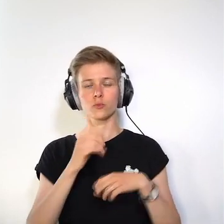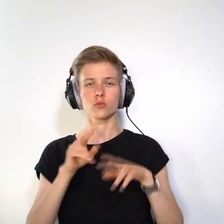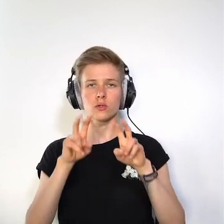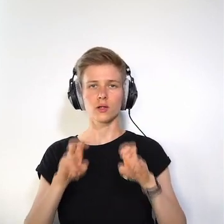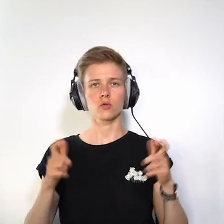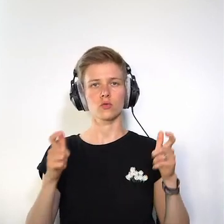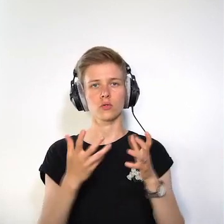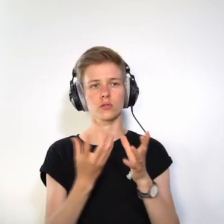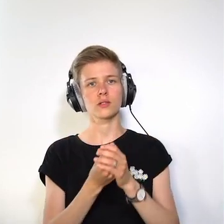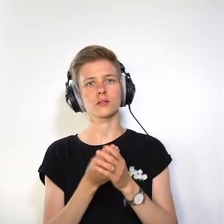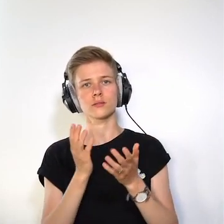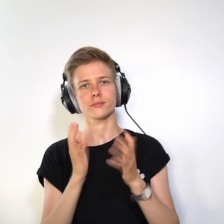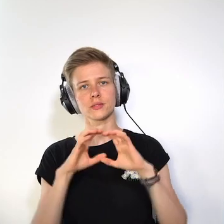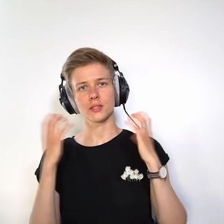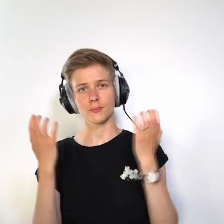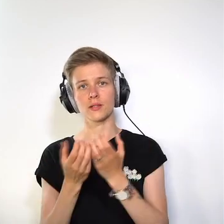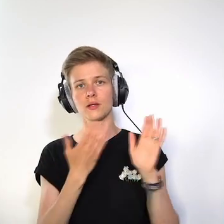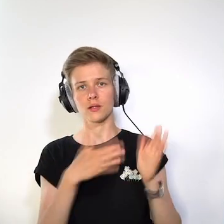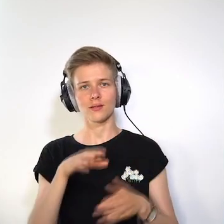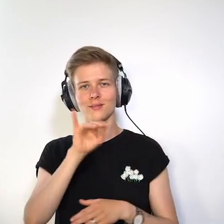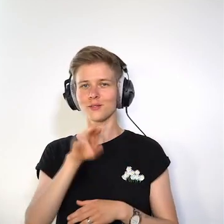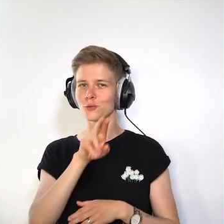kanssa. Ja Jussi Nissinen tulee sinne